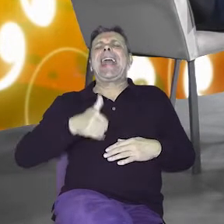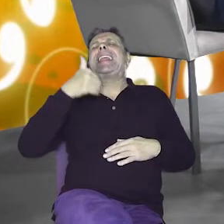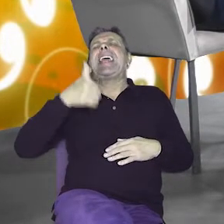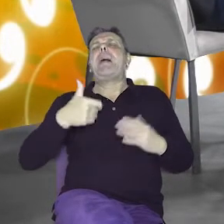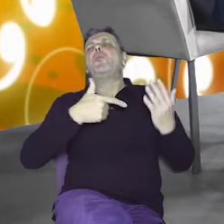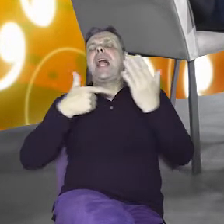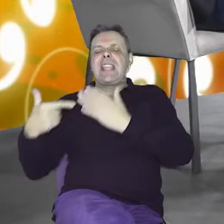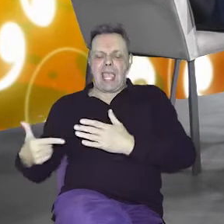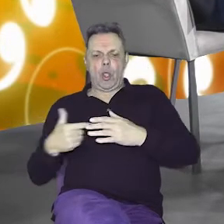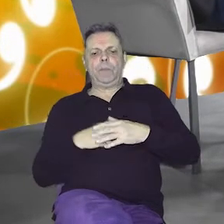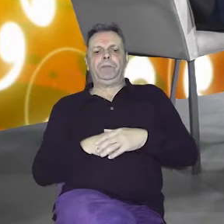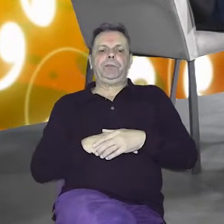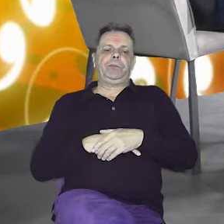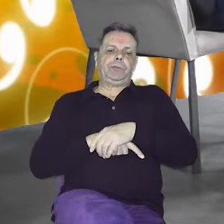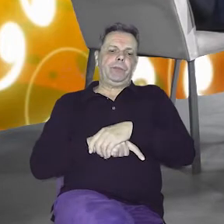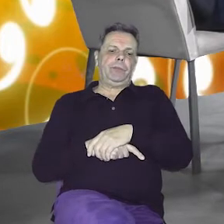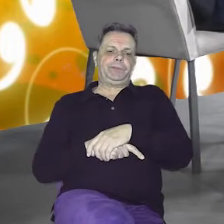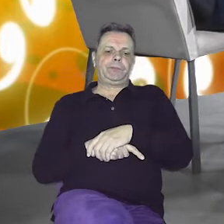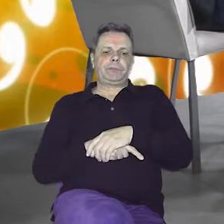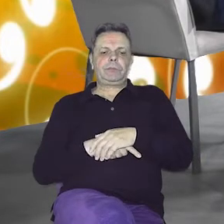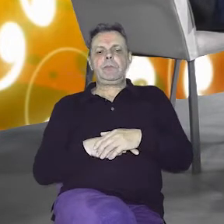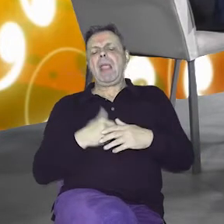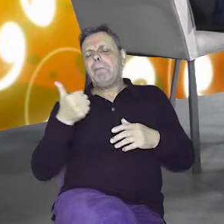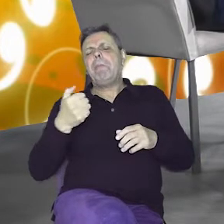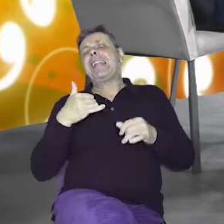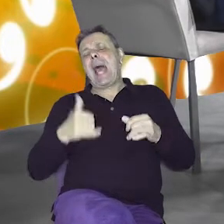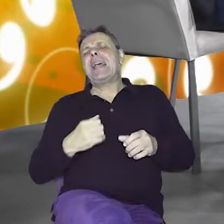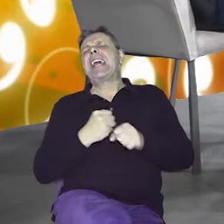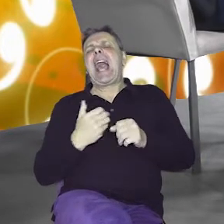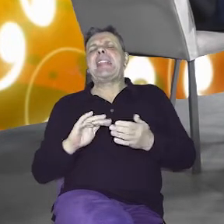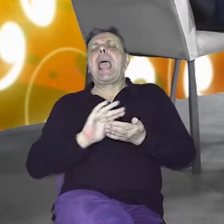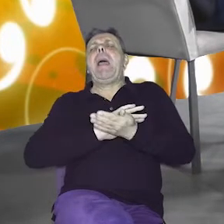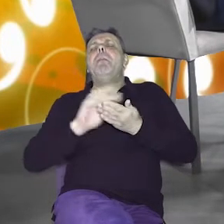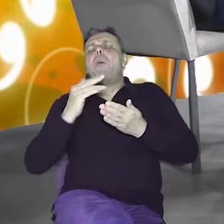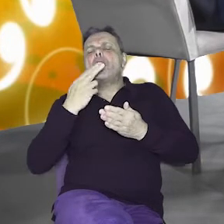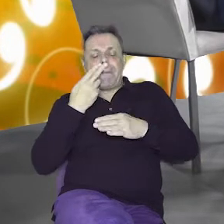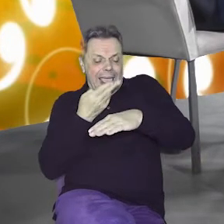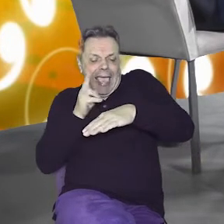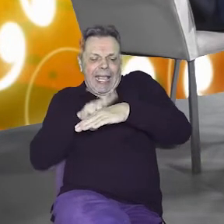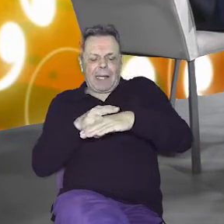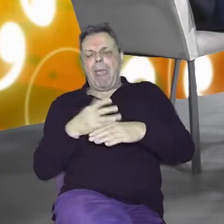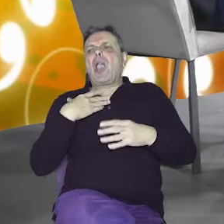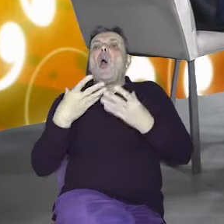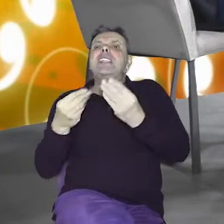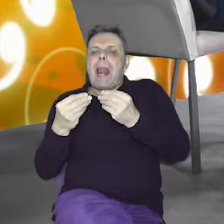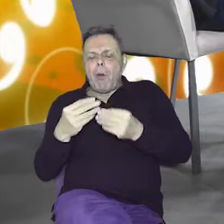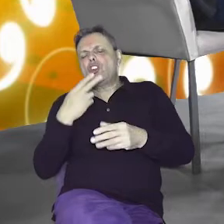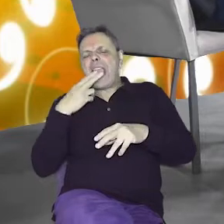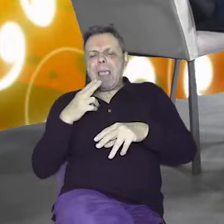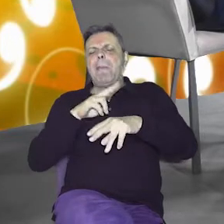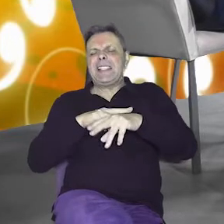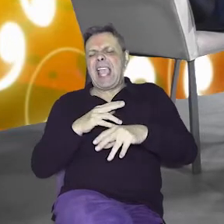kod svakog prevoja, barem jedan put jedno počistiti. Sad postoje, ne znam, Lomani Rauša radi ovoga monofilamente, posebne